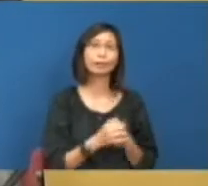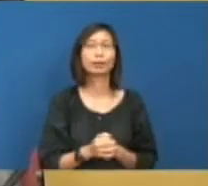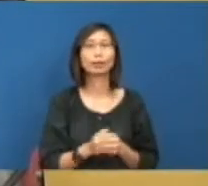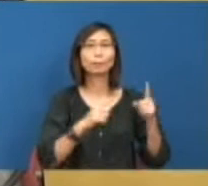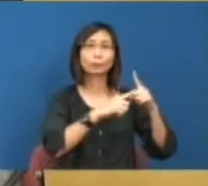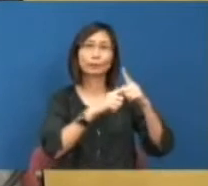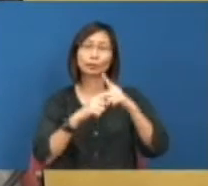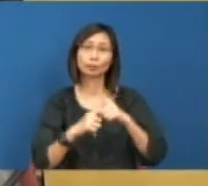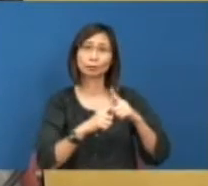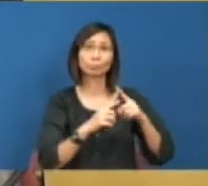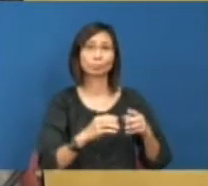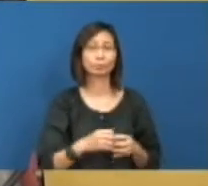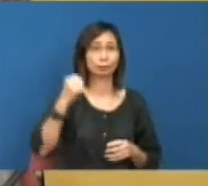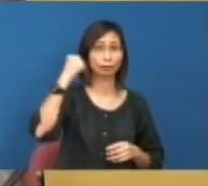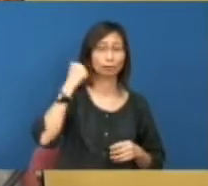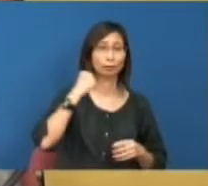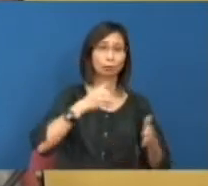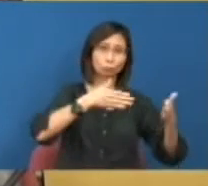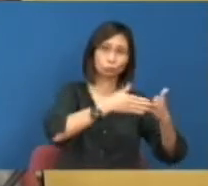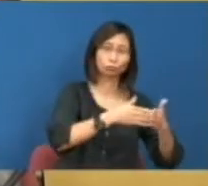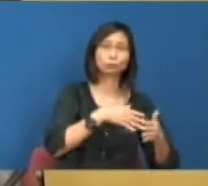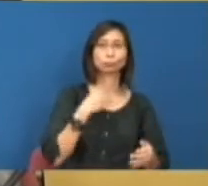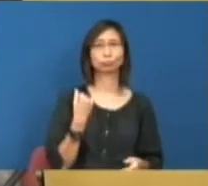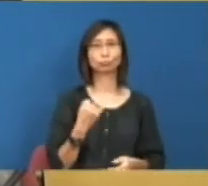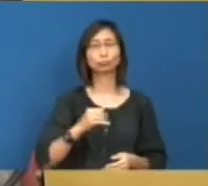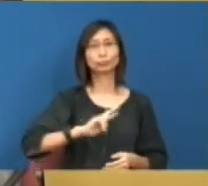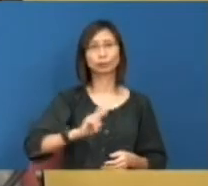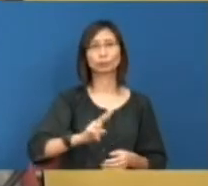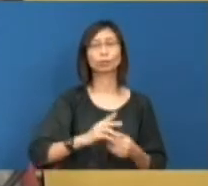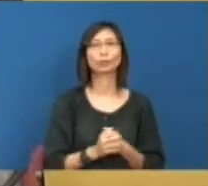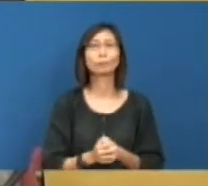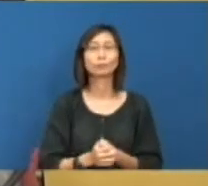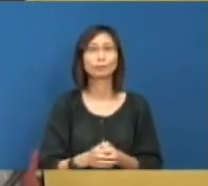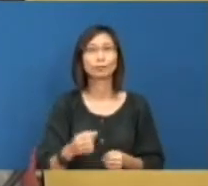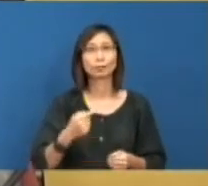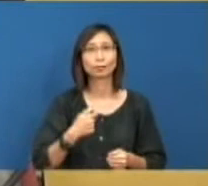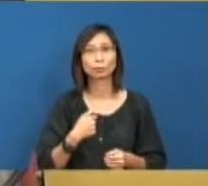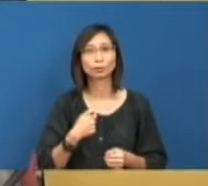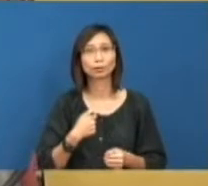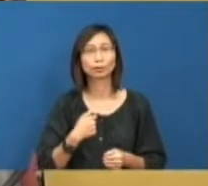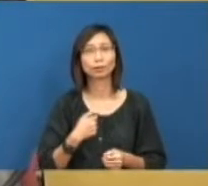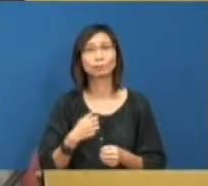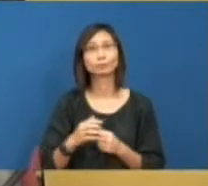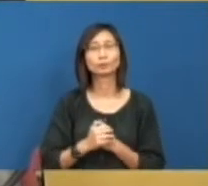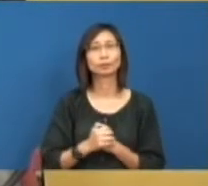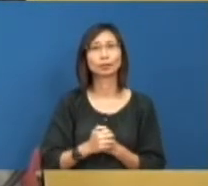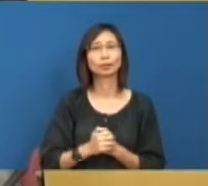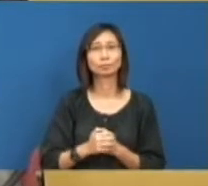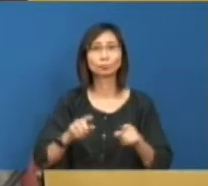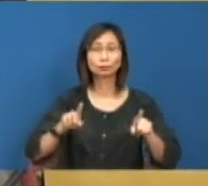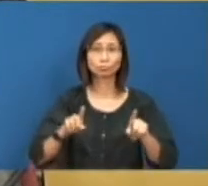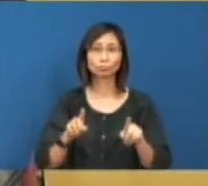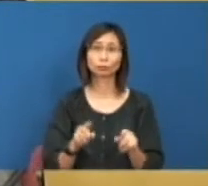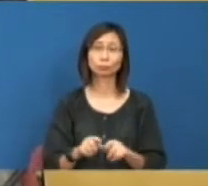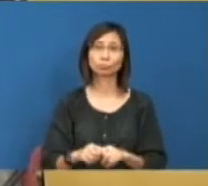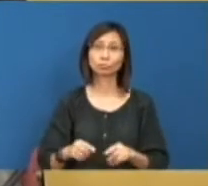都係遭受到鎮壓嘅，都係因為我哋不服從警方無理嘅限制。大家要明白，你有幾百